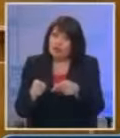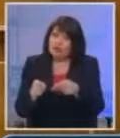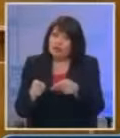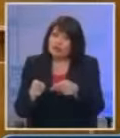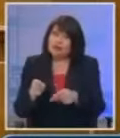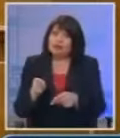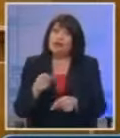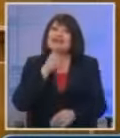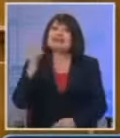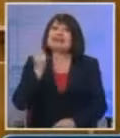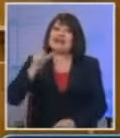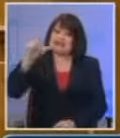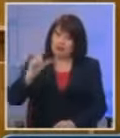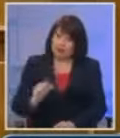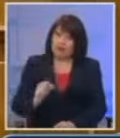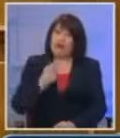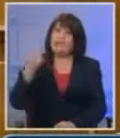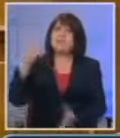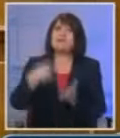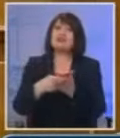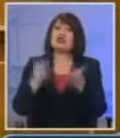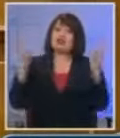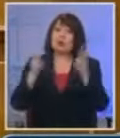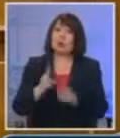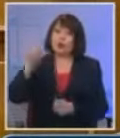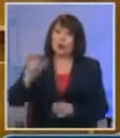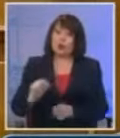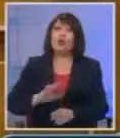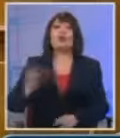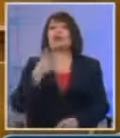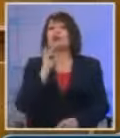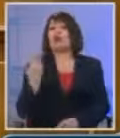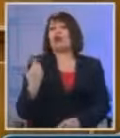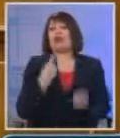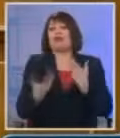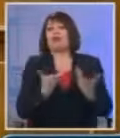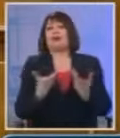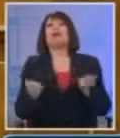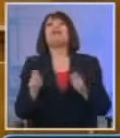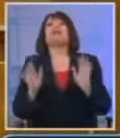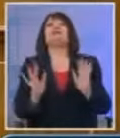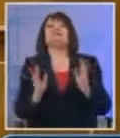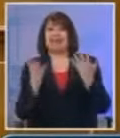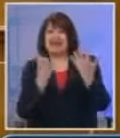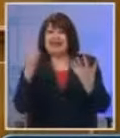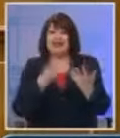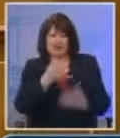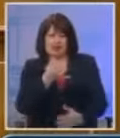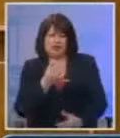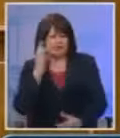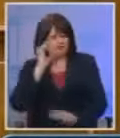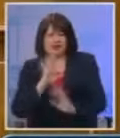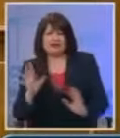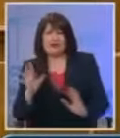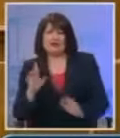Μειώσεις συντάξεων μισθών εμείς δεν δέχτηκαμε. Γι' αυτό δεν έκλεισε η τελευταία διαπραγμάτευση. Το 90% δεν καταλαβαίνω.